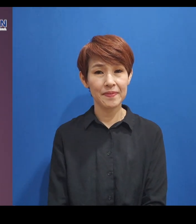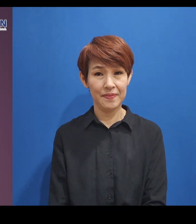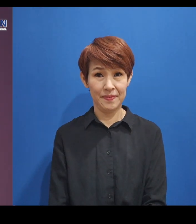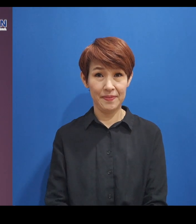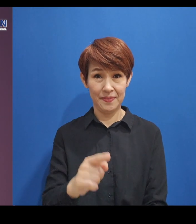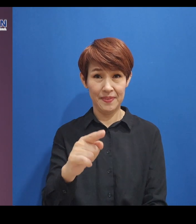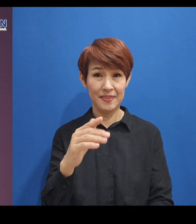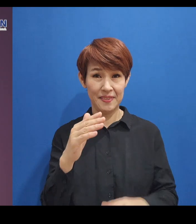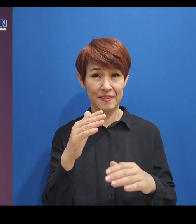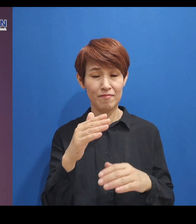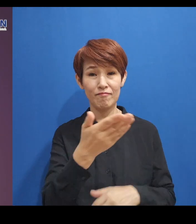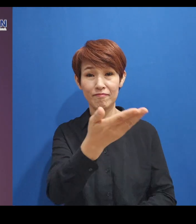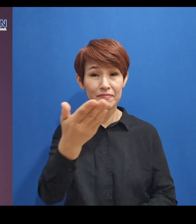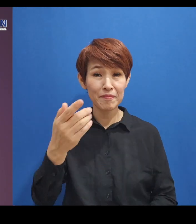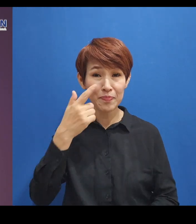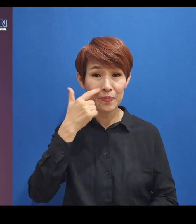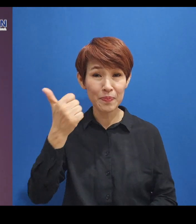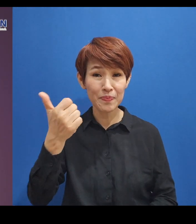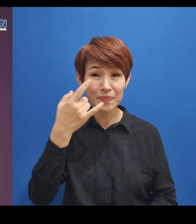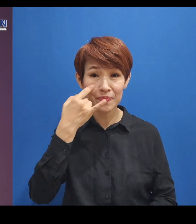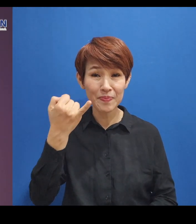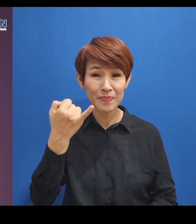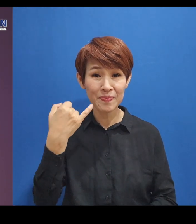가정에 돌아가시면 다 어른들이시죠?